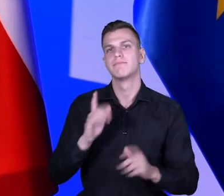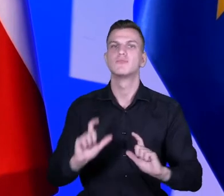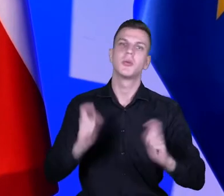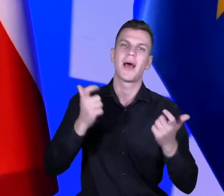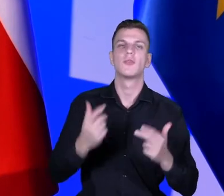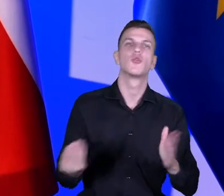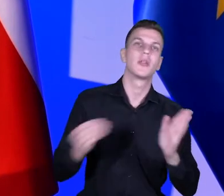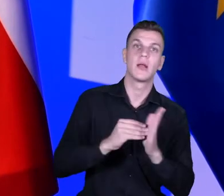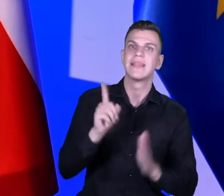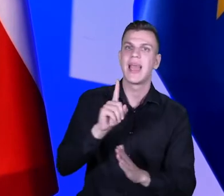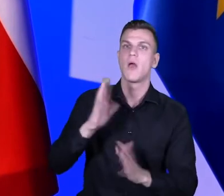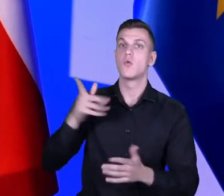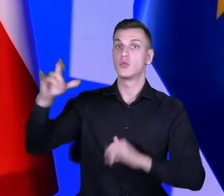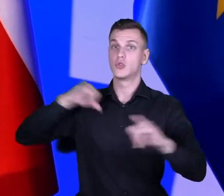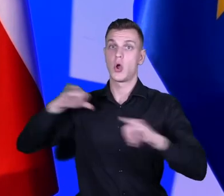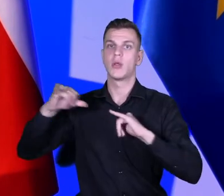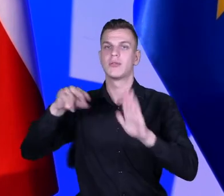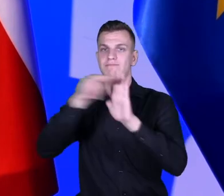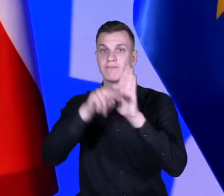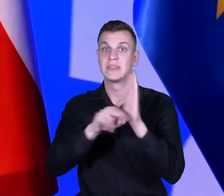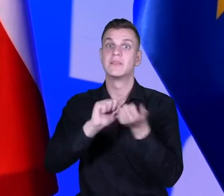a żeby stały się elementem